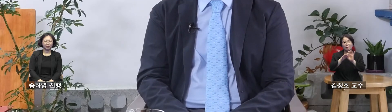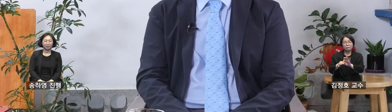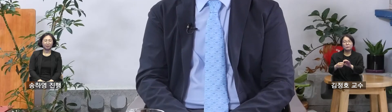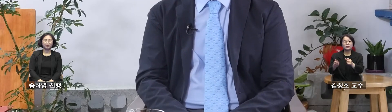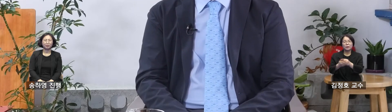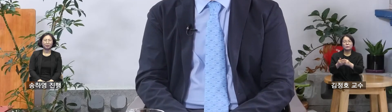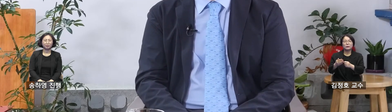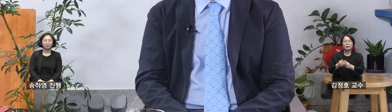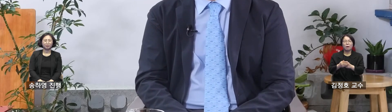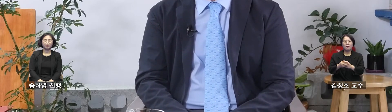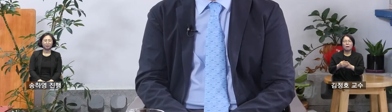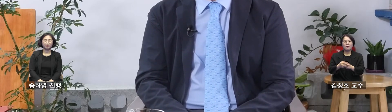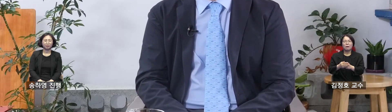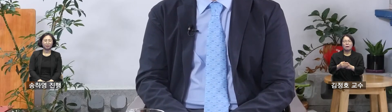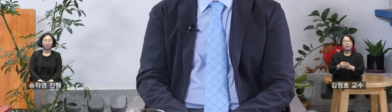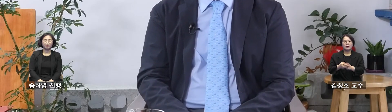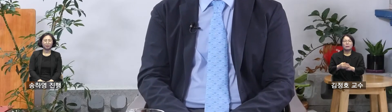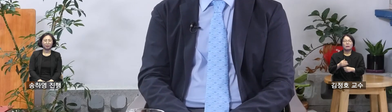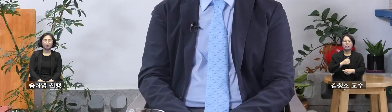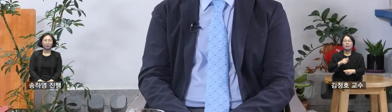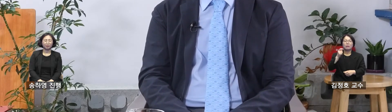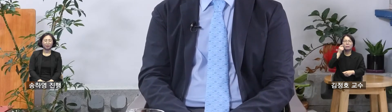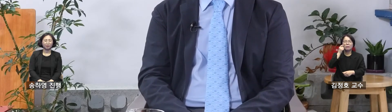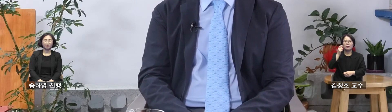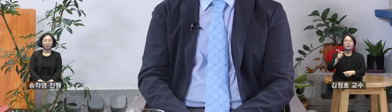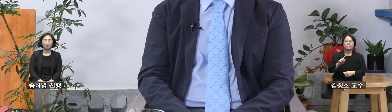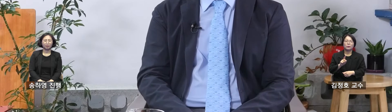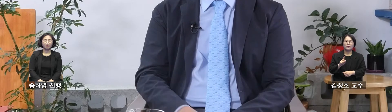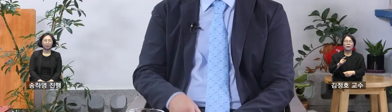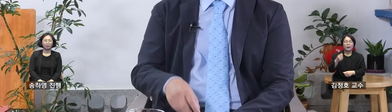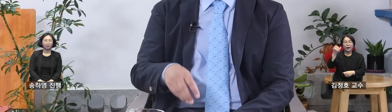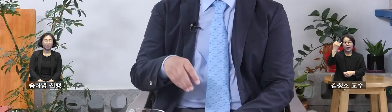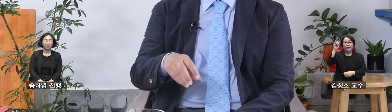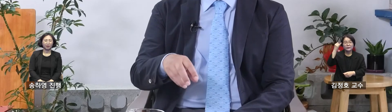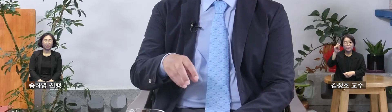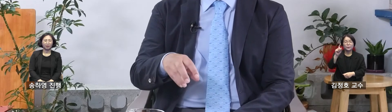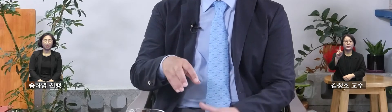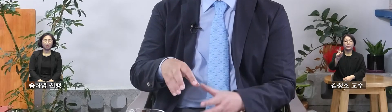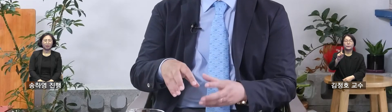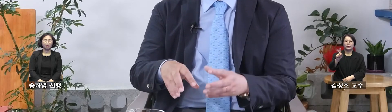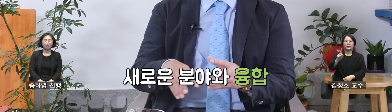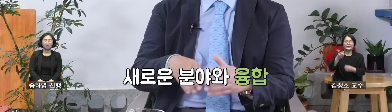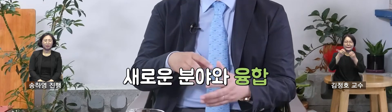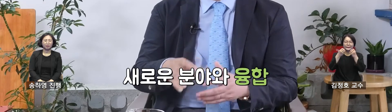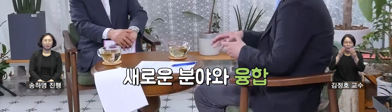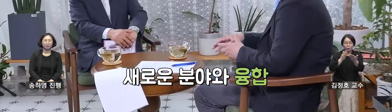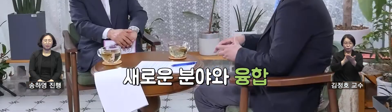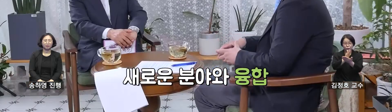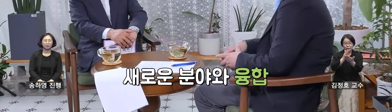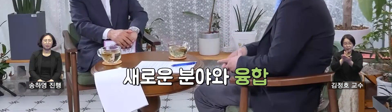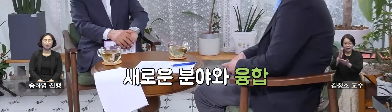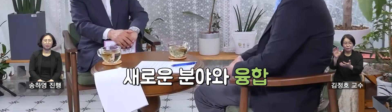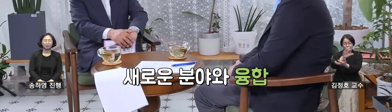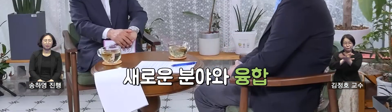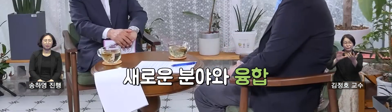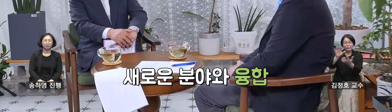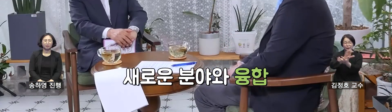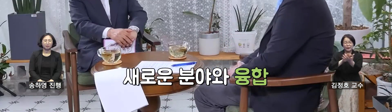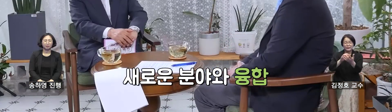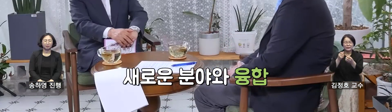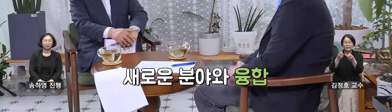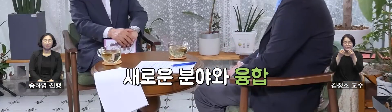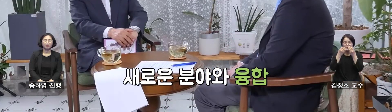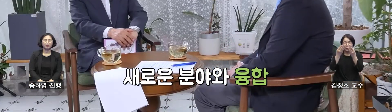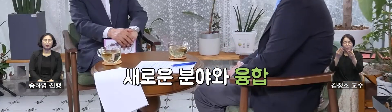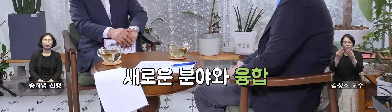제가 주체할 수 없을 정도로 그 아이디어를 내는 방식은 이제 새로운 분야와 계속 융합하거나 새로운